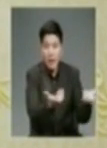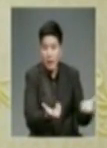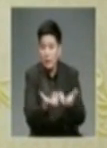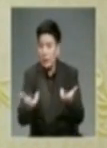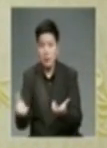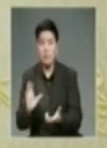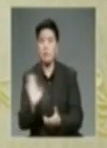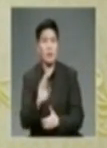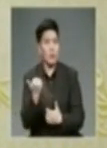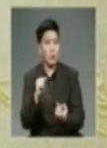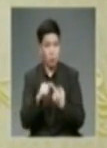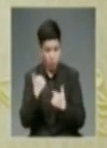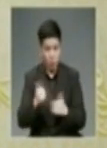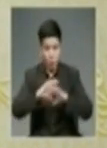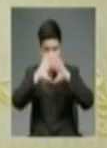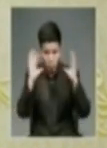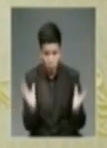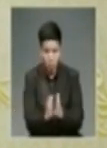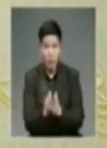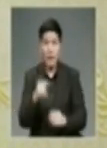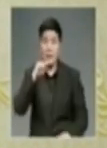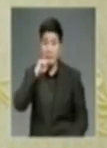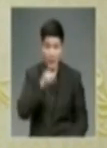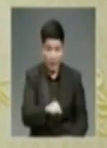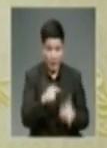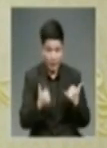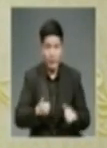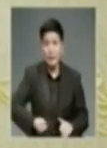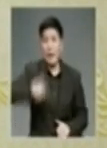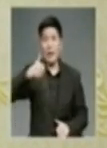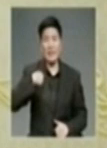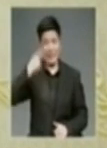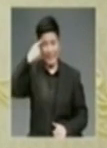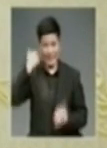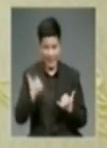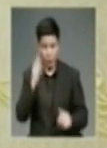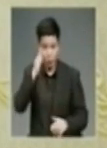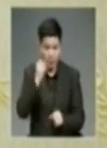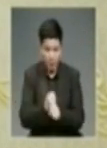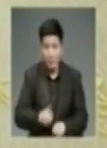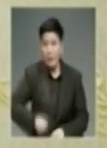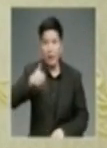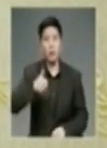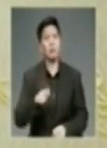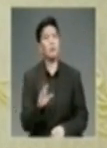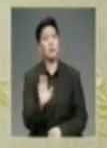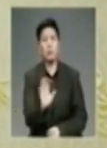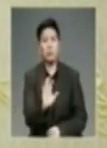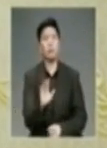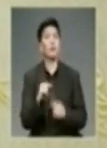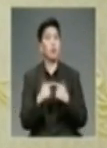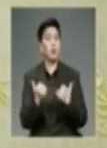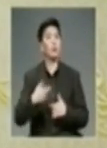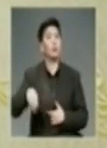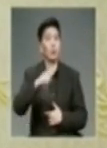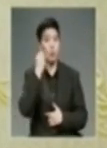กอย่างทุกเรื่องผมเรียนว่าไม่ใช่สั่งวันนี้พรุ่งนี้ได้หรือคิดอะไรวันนี้พรุ่งนี้ทำสำเร็จมันเป็นไปไม่ได้นะครับทุกคน